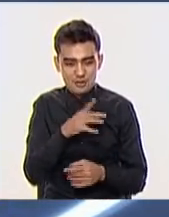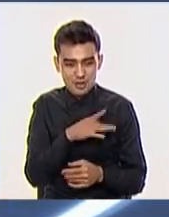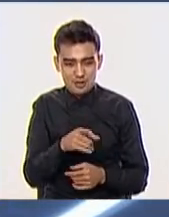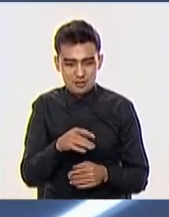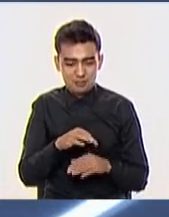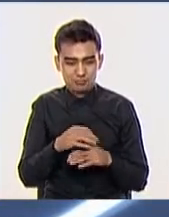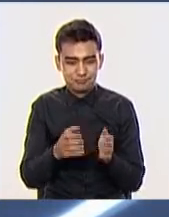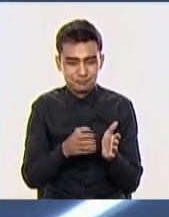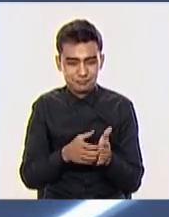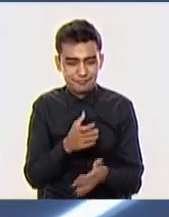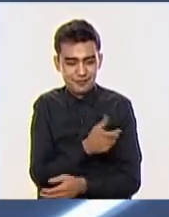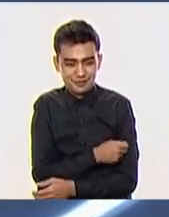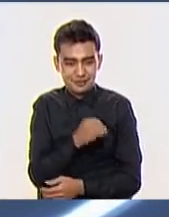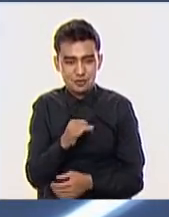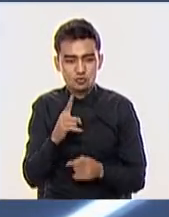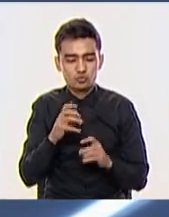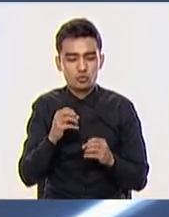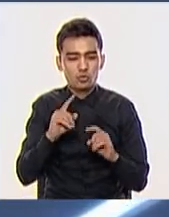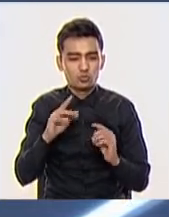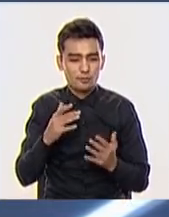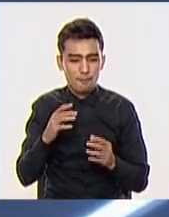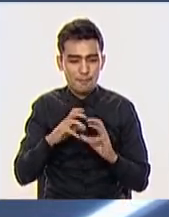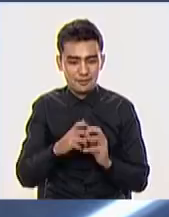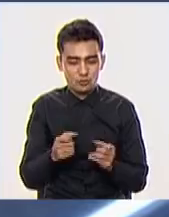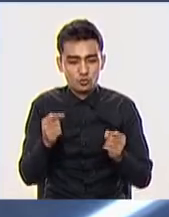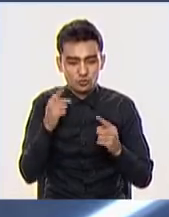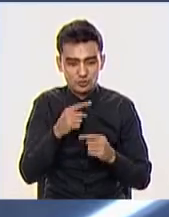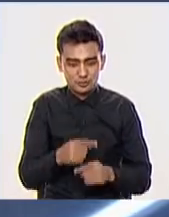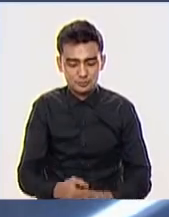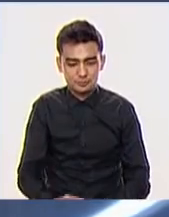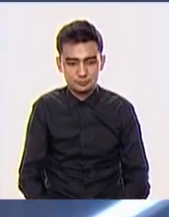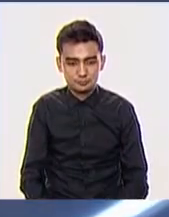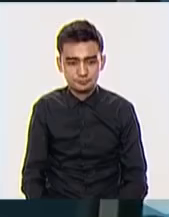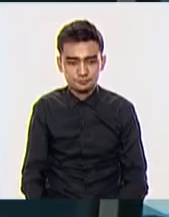острый дефицит вакцин. Что еще происходит в мире, знает Елена Меньшова.